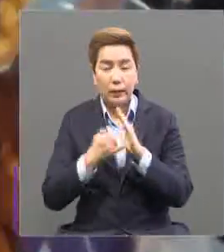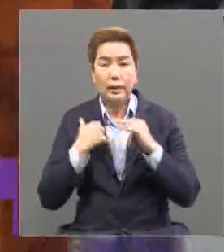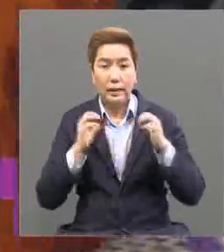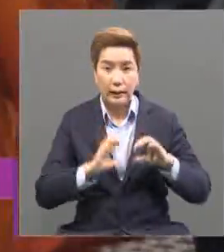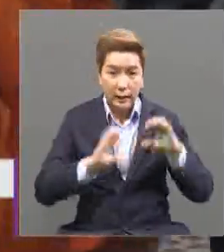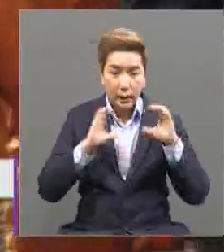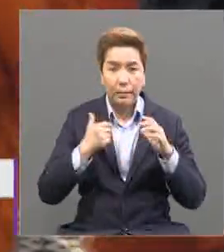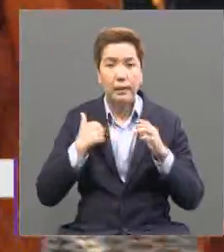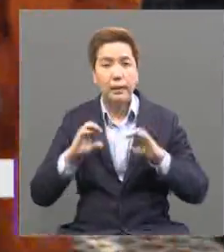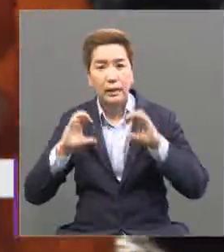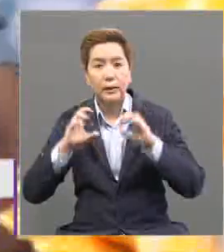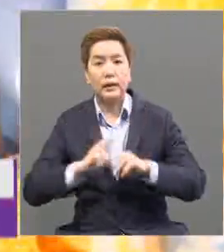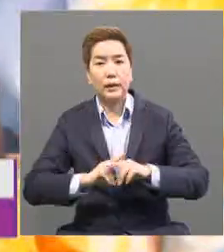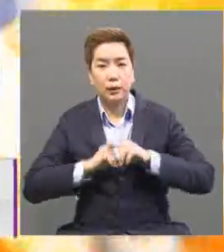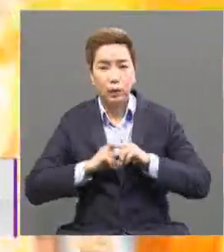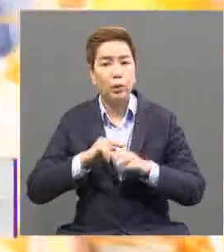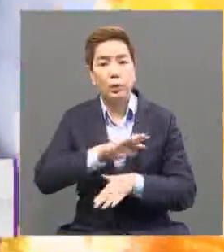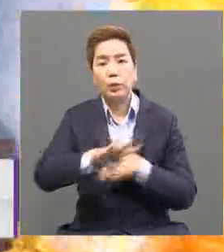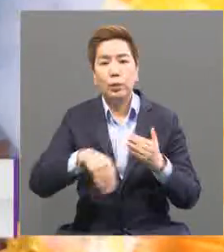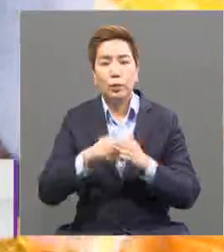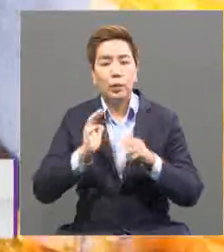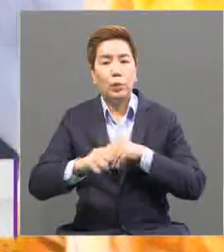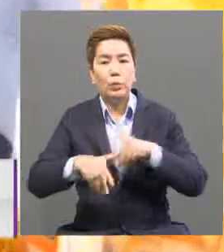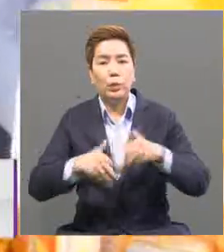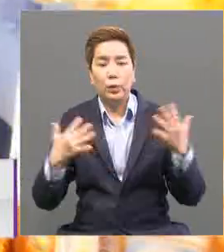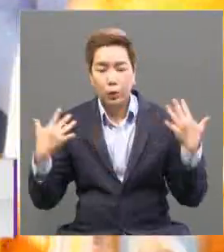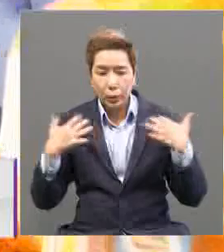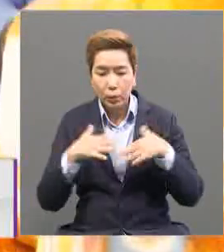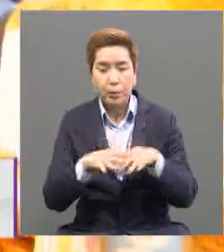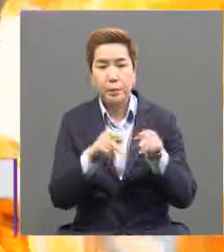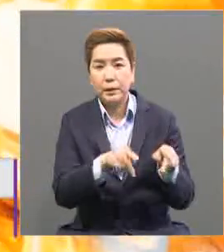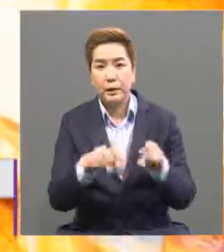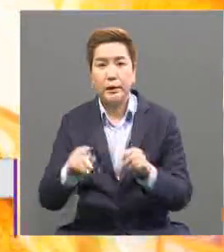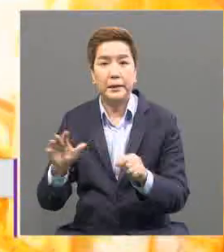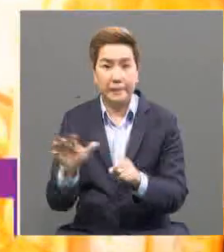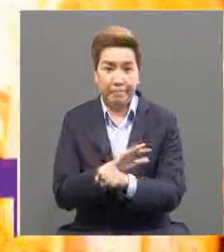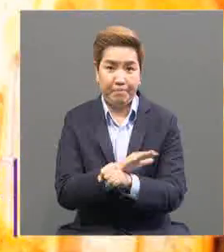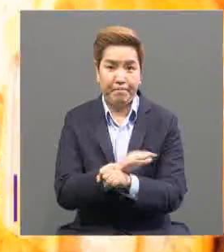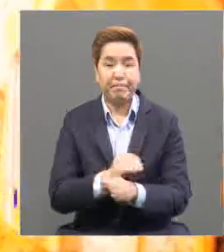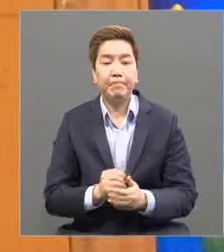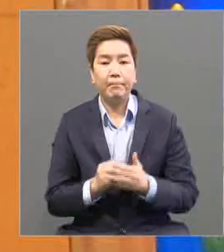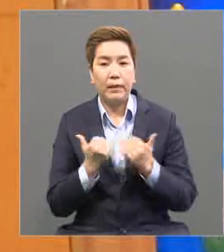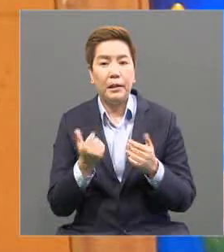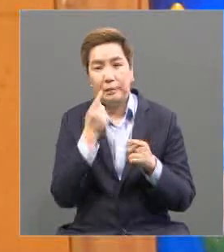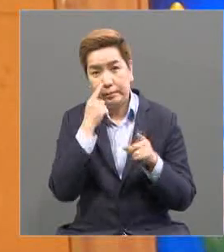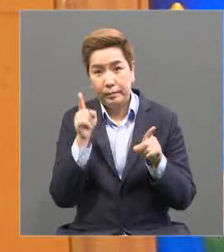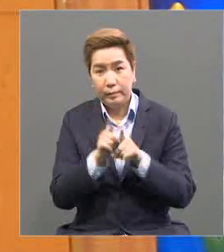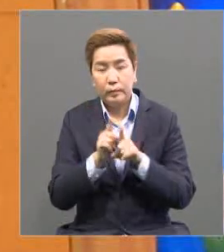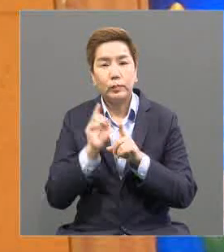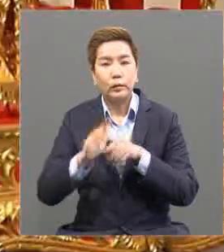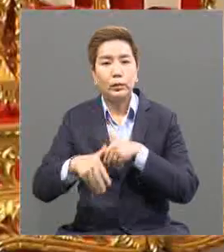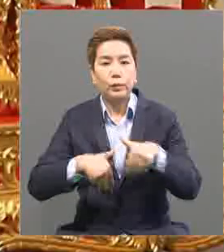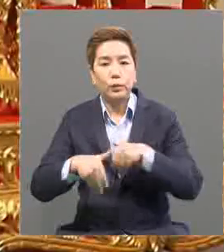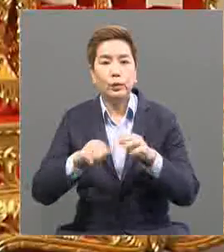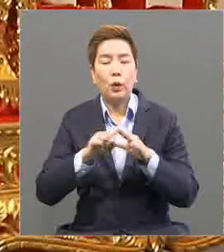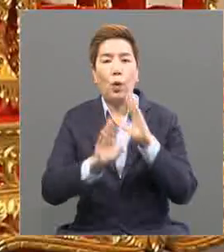การหน่วยงานภาครัฐภาคเอกชนและประชาชนมาร่วมพิธีกันอย่างเนืองแน่นและเช่นเดียวกันนะคะกับประชาช